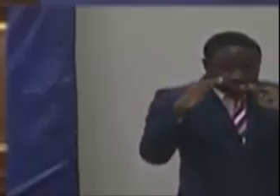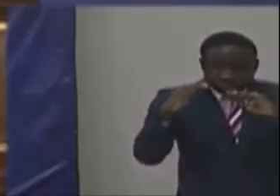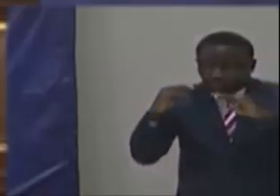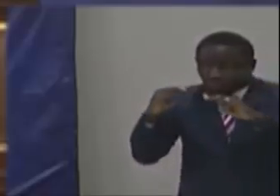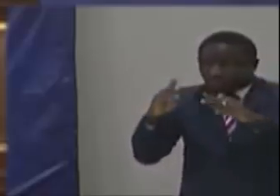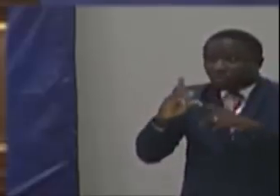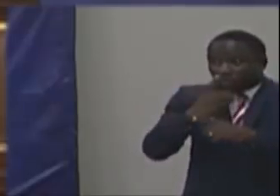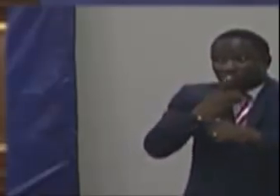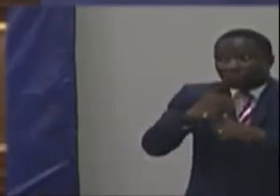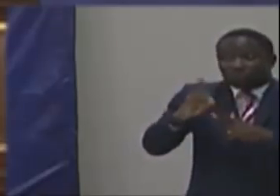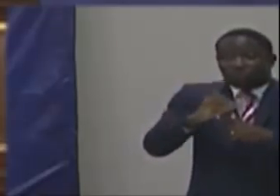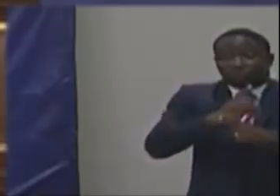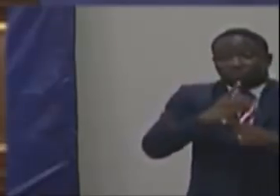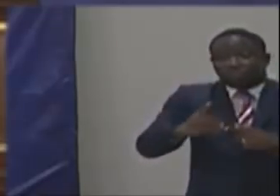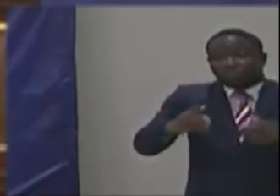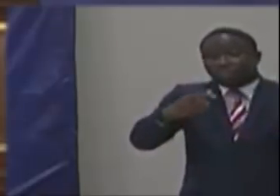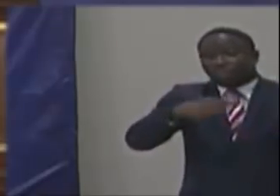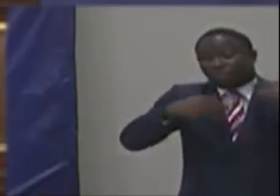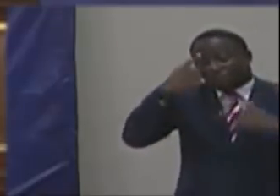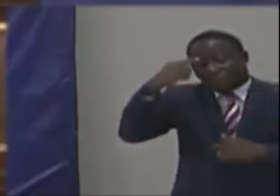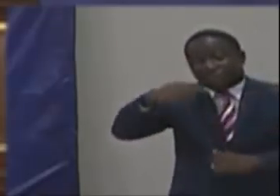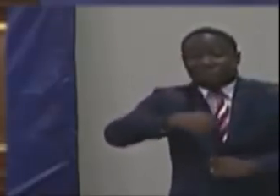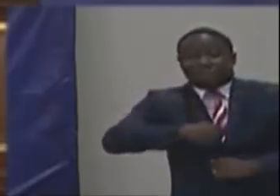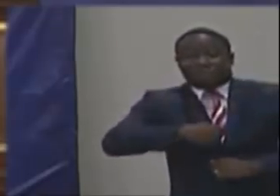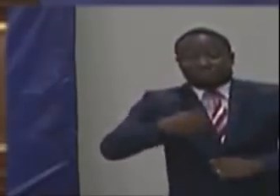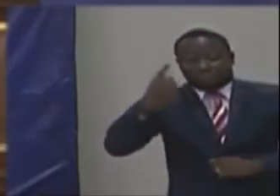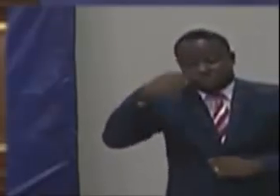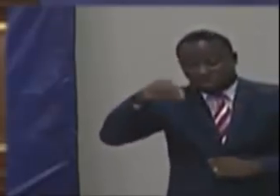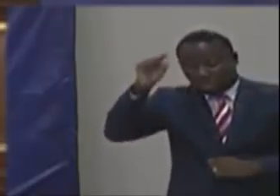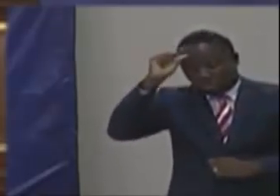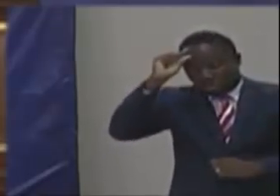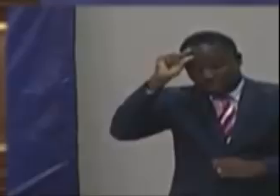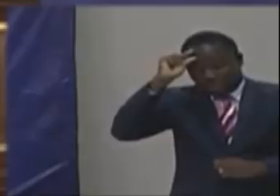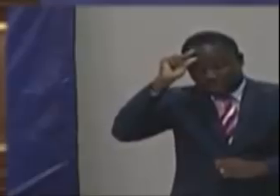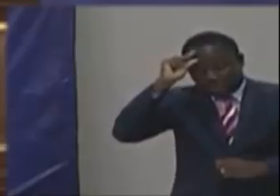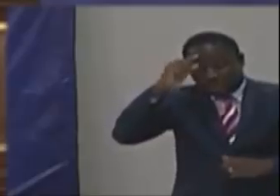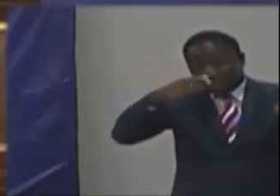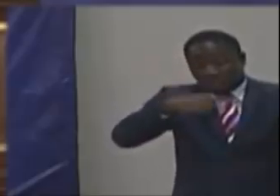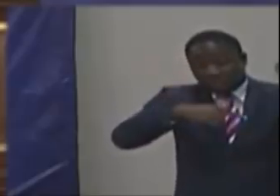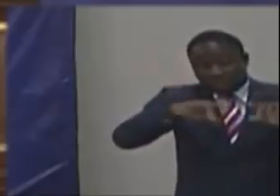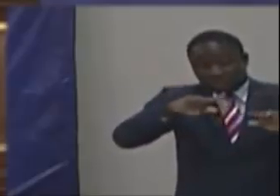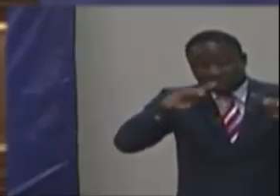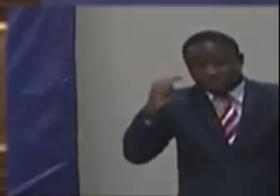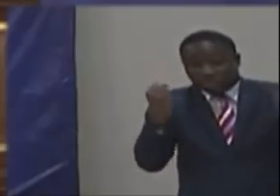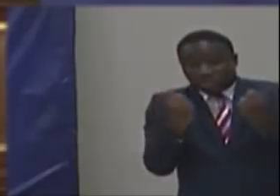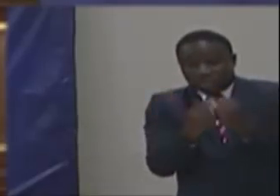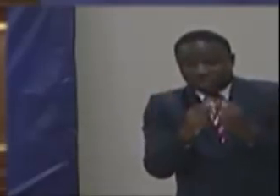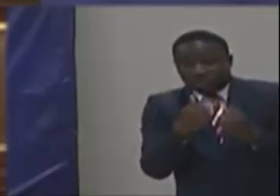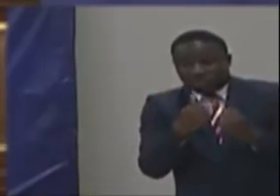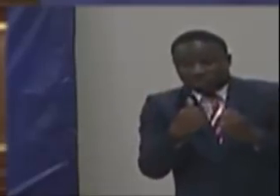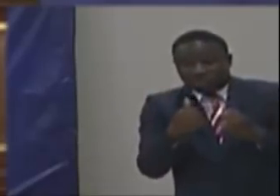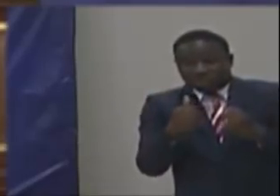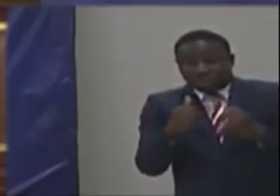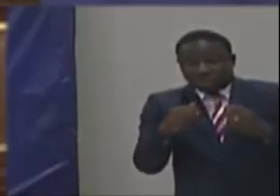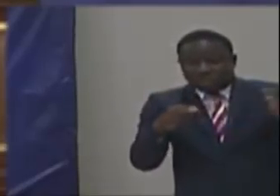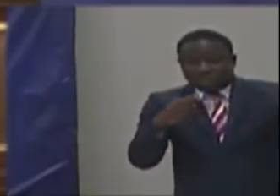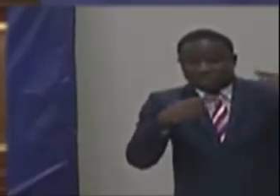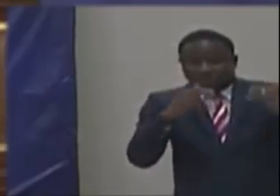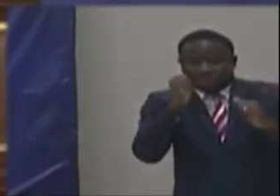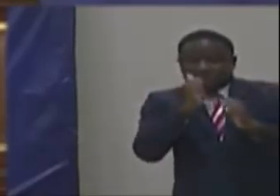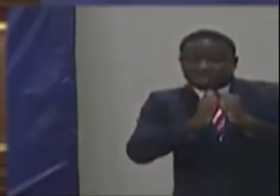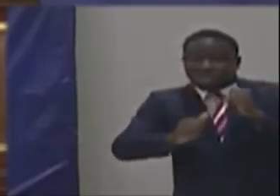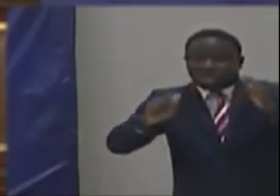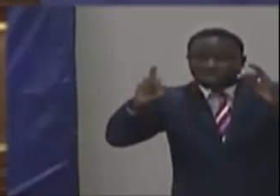Qui donc, engagement PAM, engagement gouvernement, engagement société civile, là, engagement chaque grand